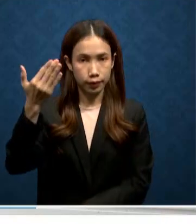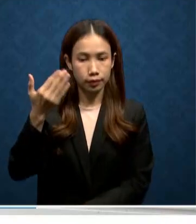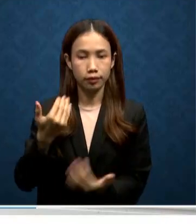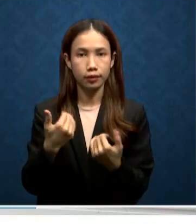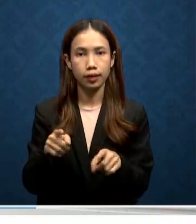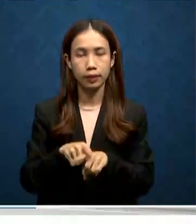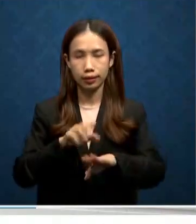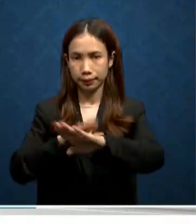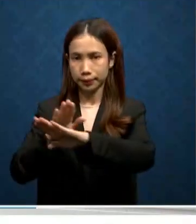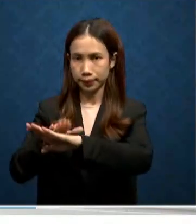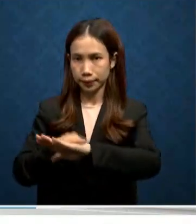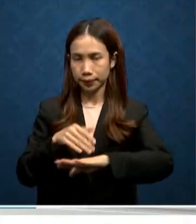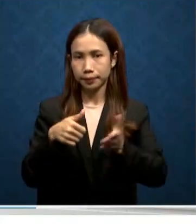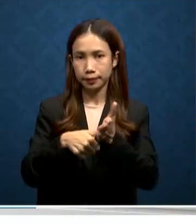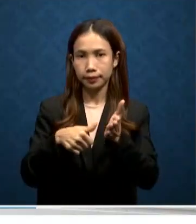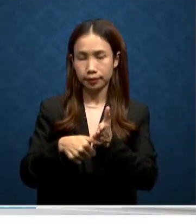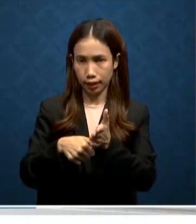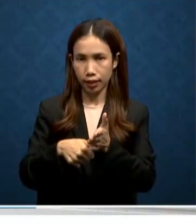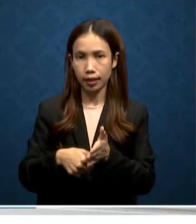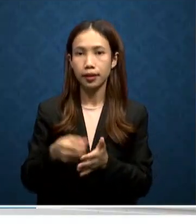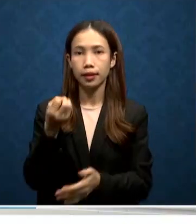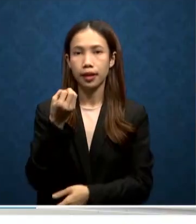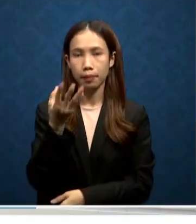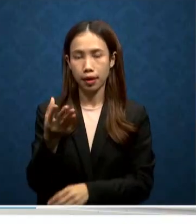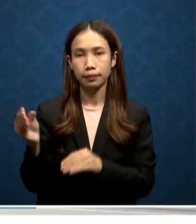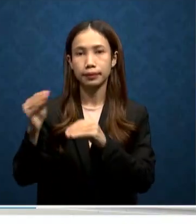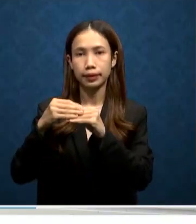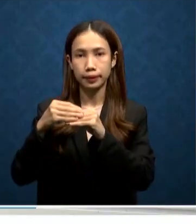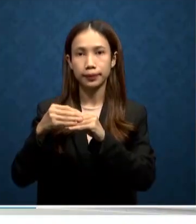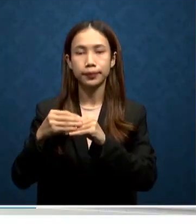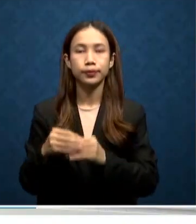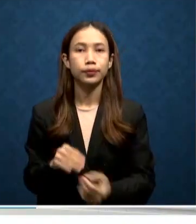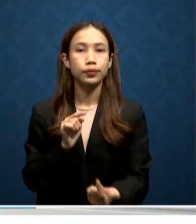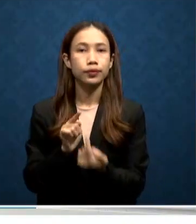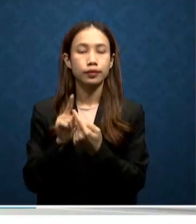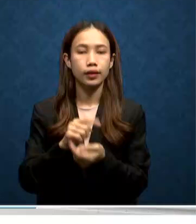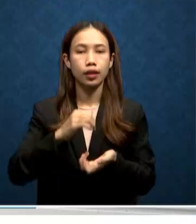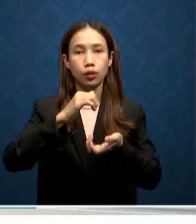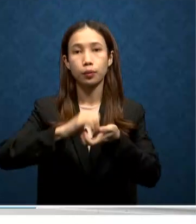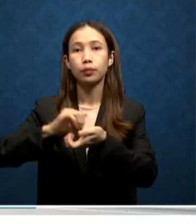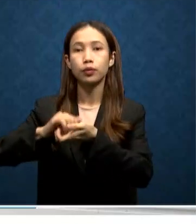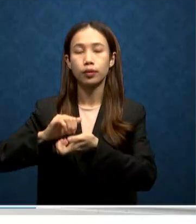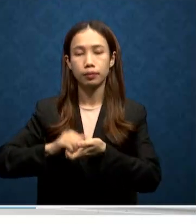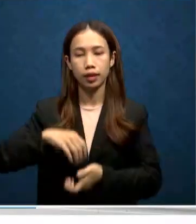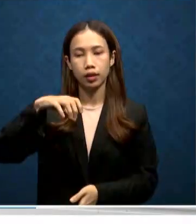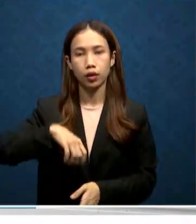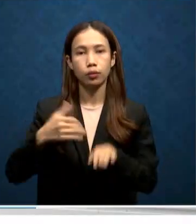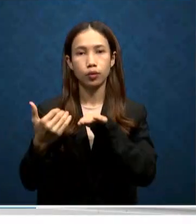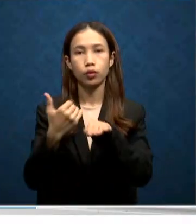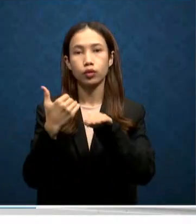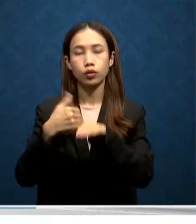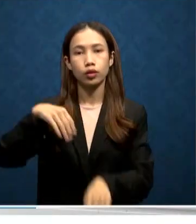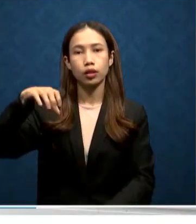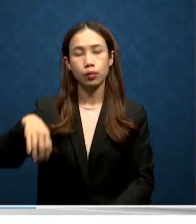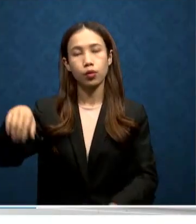สามารถติดตามหนี้ได้มากขึ้นนะครับโดยการความร่วมมือระหว่างกรมการขนส่งทางบกกับกรม